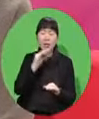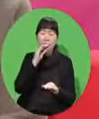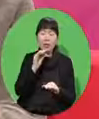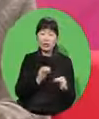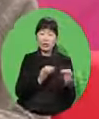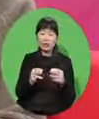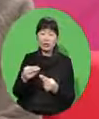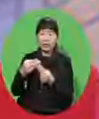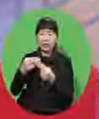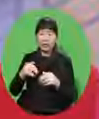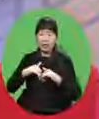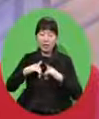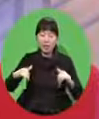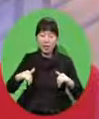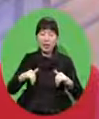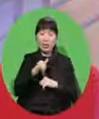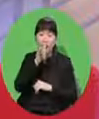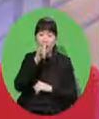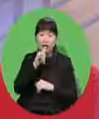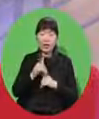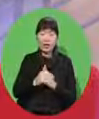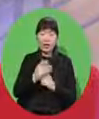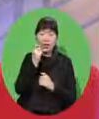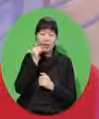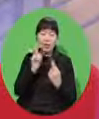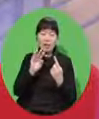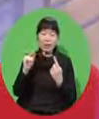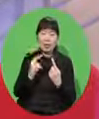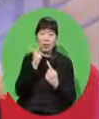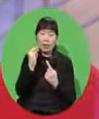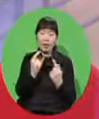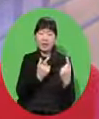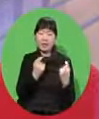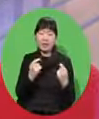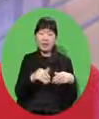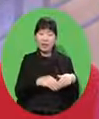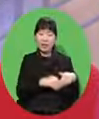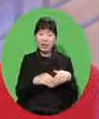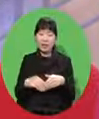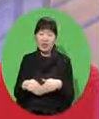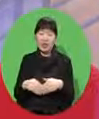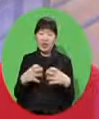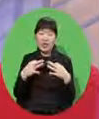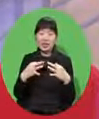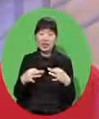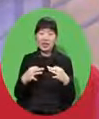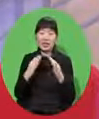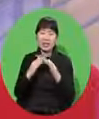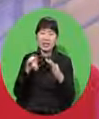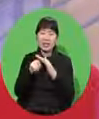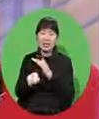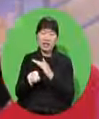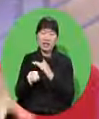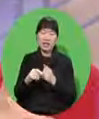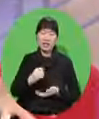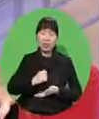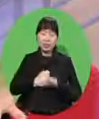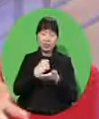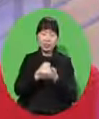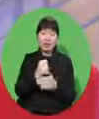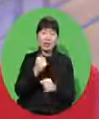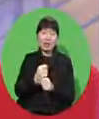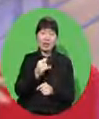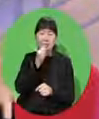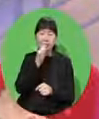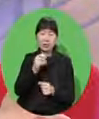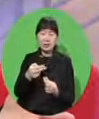따로따로 나누어서 네. 넣었잖아요. 한 달에 한 번씩은 엄마하고 같이 손을 붙잡고 은행에 가서 또 통장도 만들어 보고